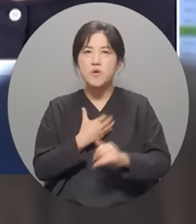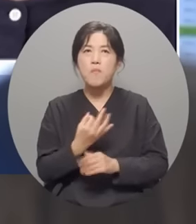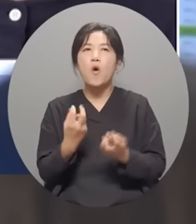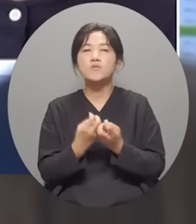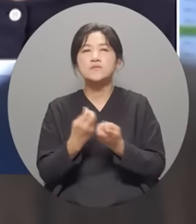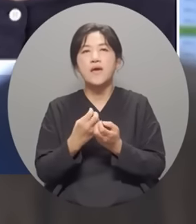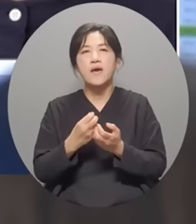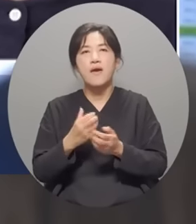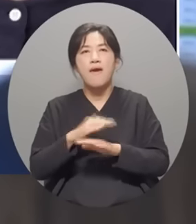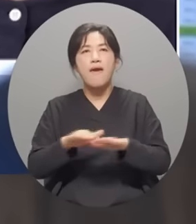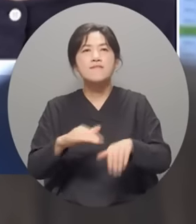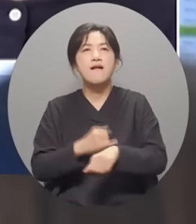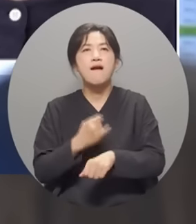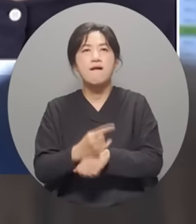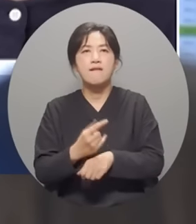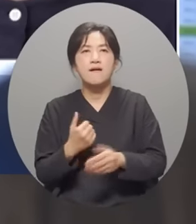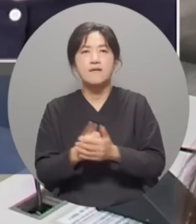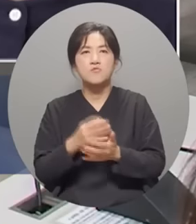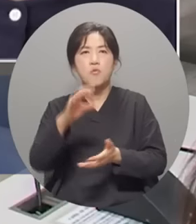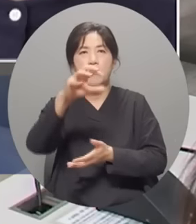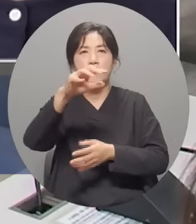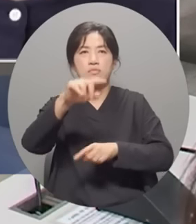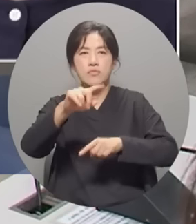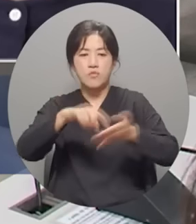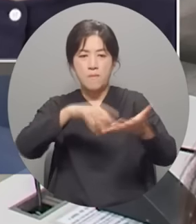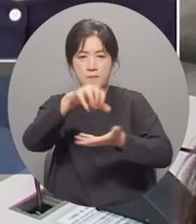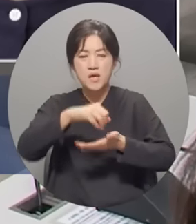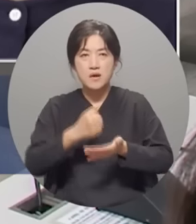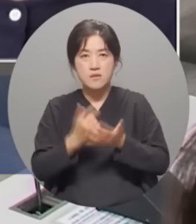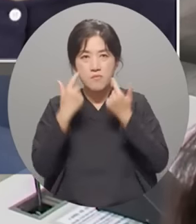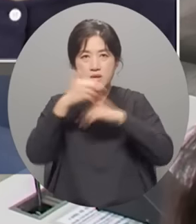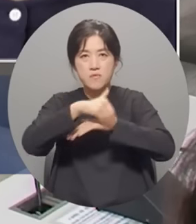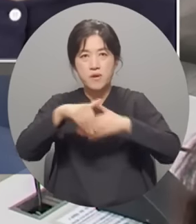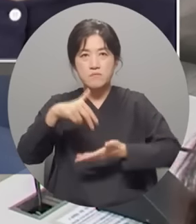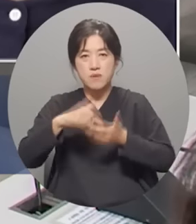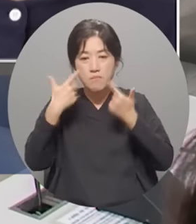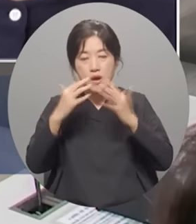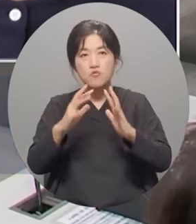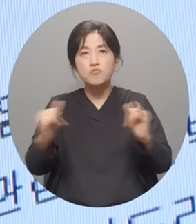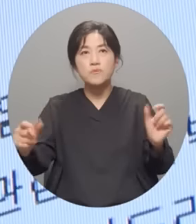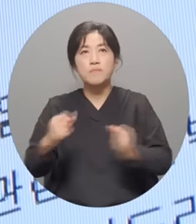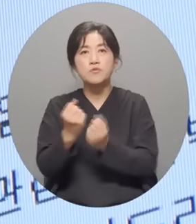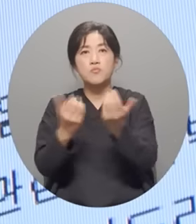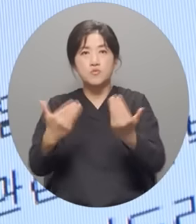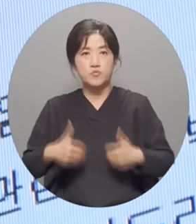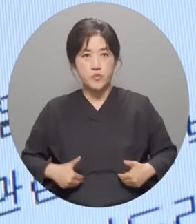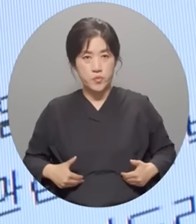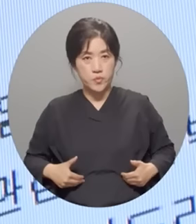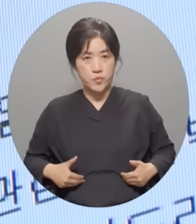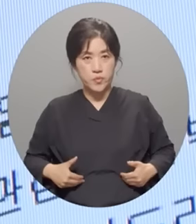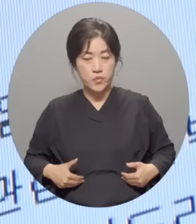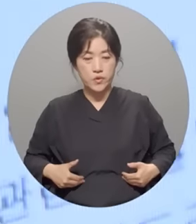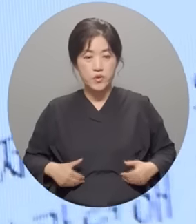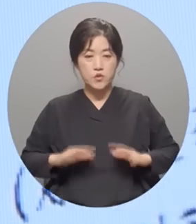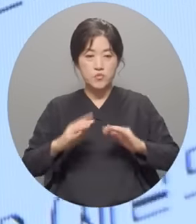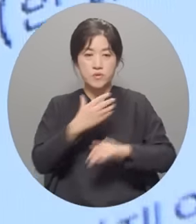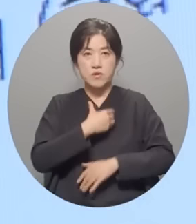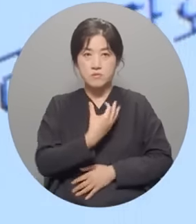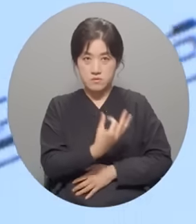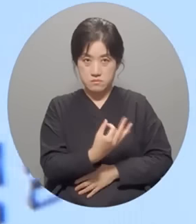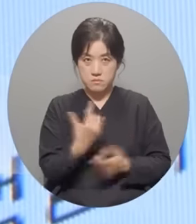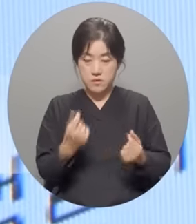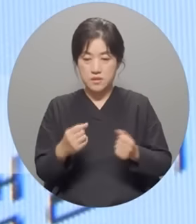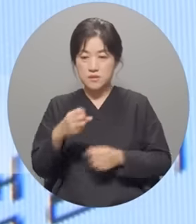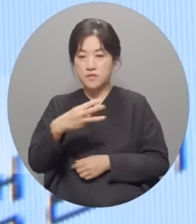어떻게 보전을 받을 것이다라는 분명한 계획과 입장을 국민들에게 국민연금과 마찬가지로